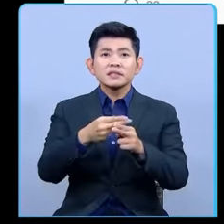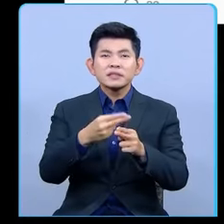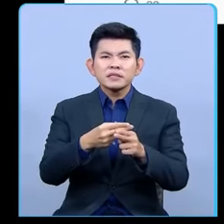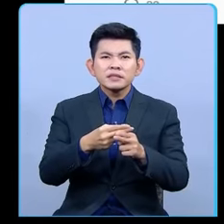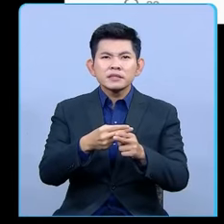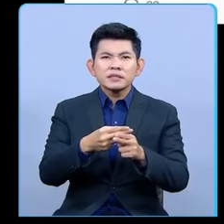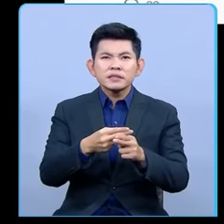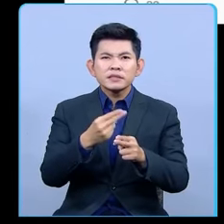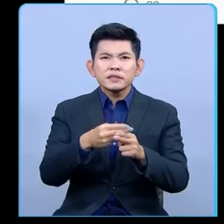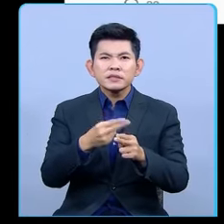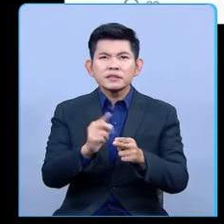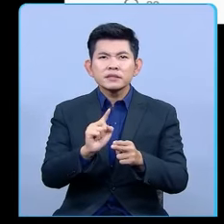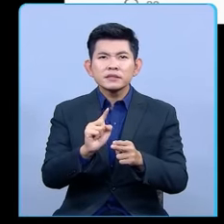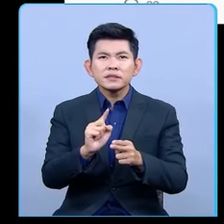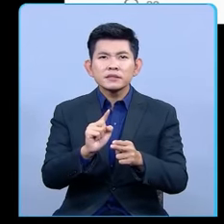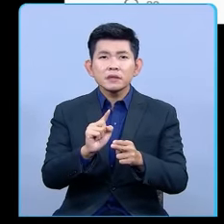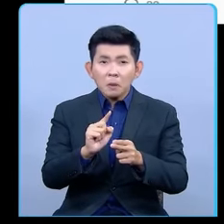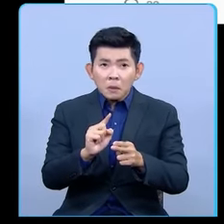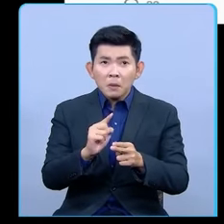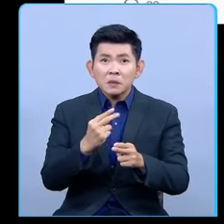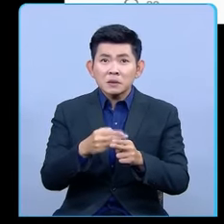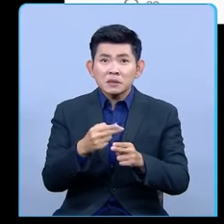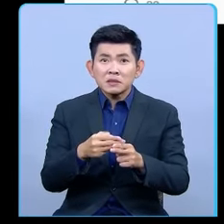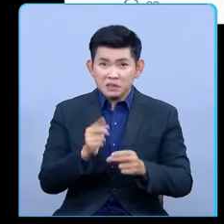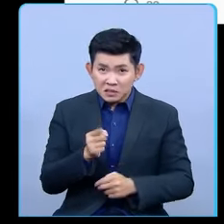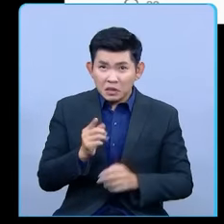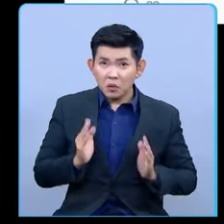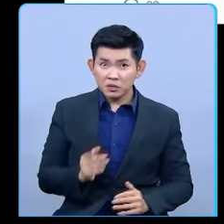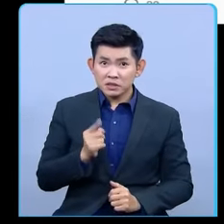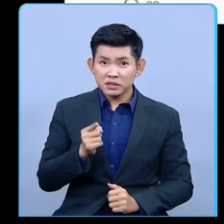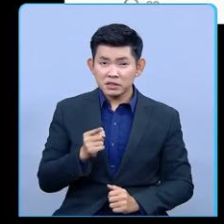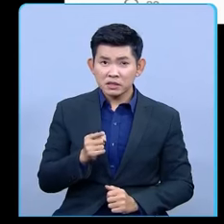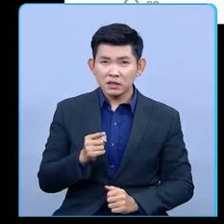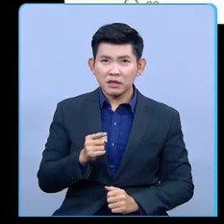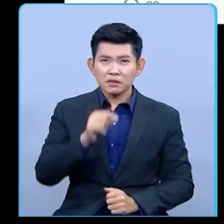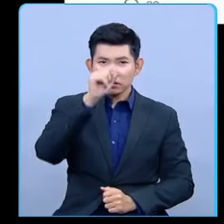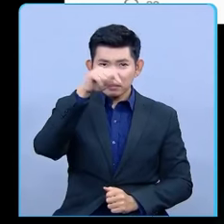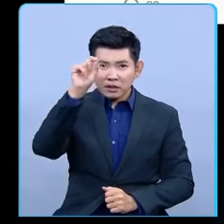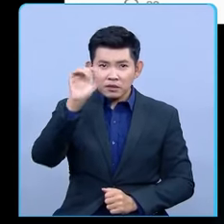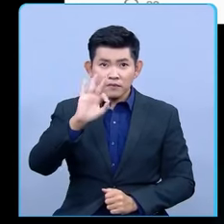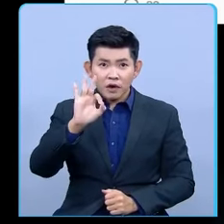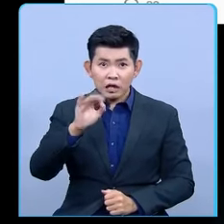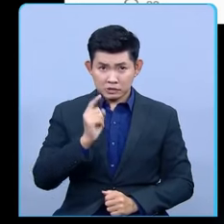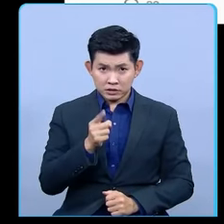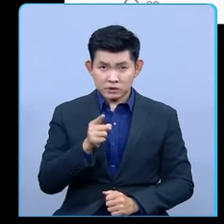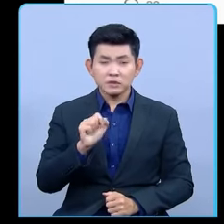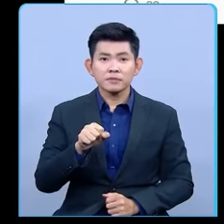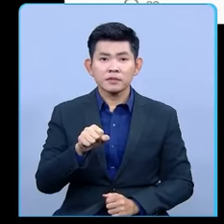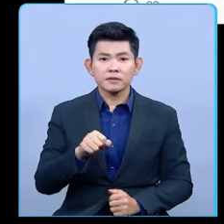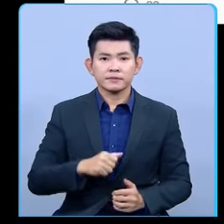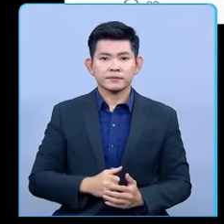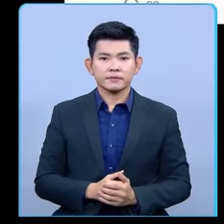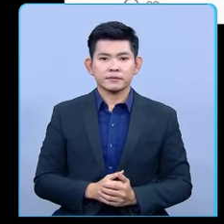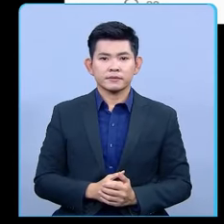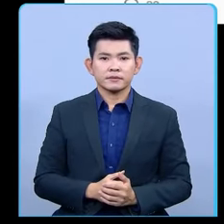มครับ หุยหุยหุยหุย พี่ใหญ ่เออตัวจริงใช่ไหมฮะนี่ Twitter มีติ๊กฟ้าแสดงว่าเป็นบัญชีจริงบอกว่า